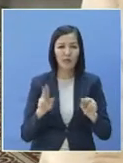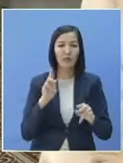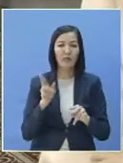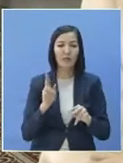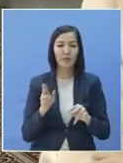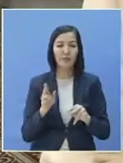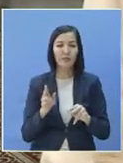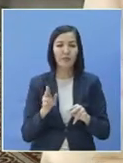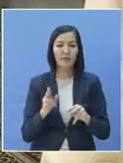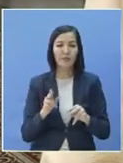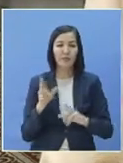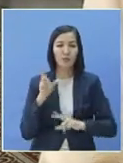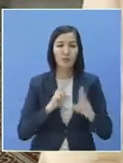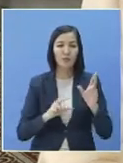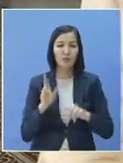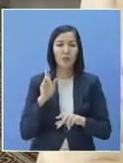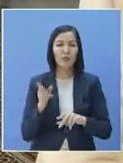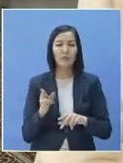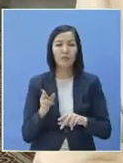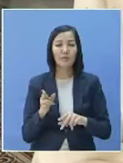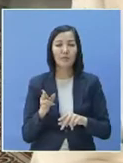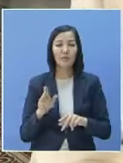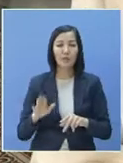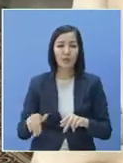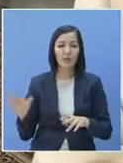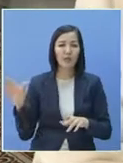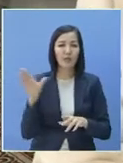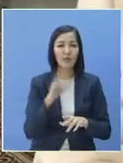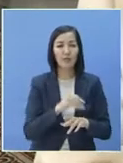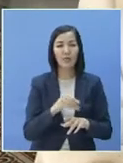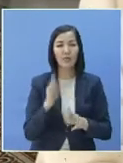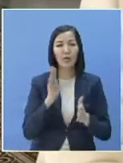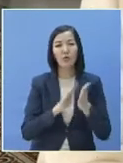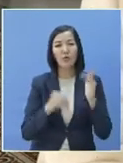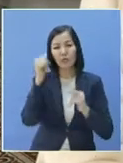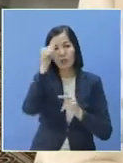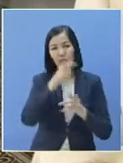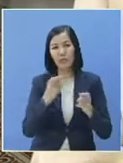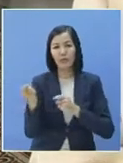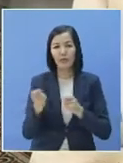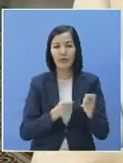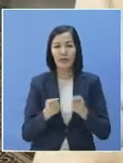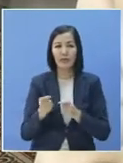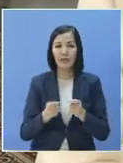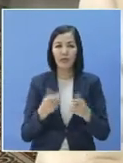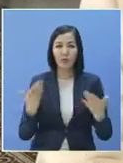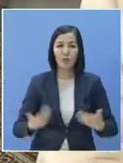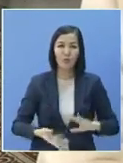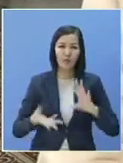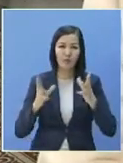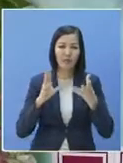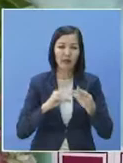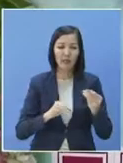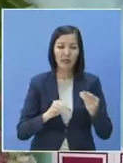жерде алғашқы студенттер, одан кейінгі барлық сол 90 жылда басқарған басшылардың өмірбаяндары,